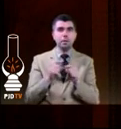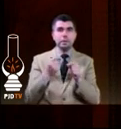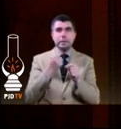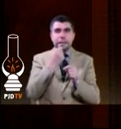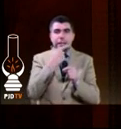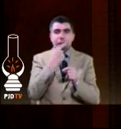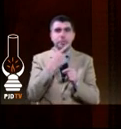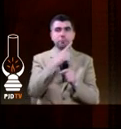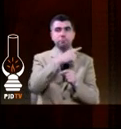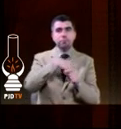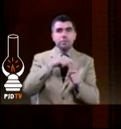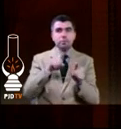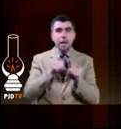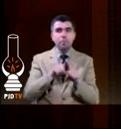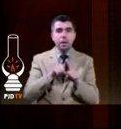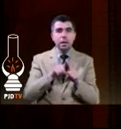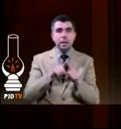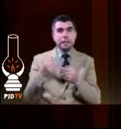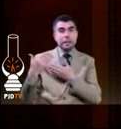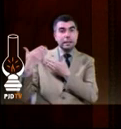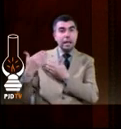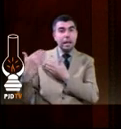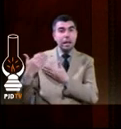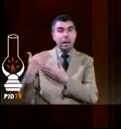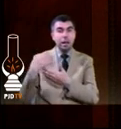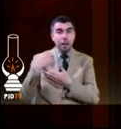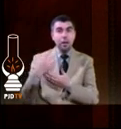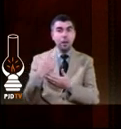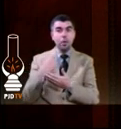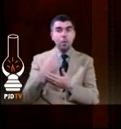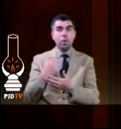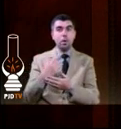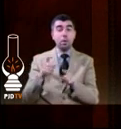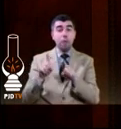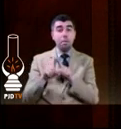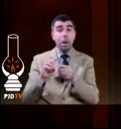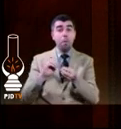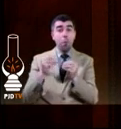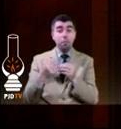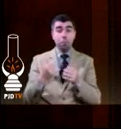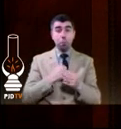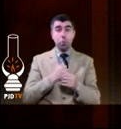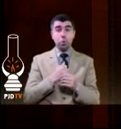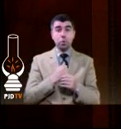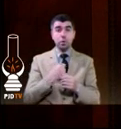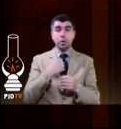للتخفيف من الضغط الذي يعاني منه. ما عرفت انتم واش نفس الحالة ديال الضغط ولا غير أنا بوحدي.